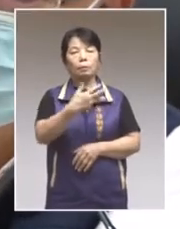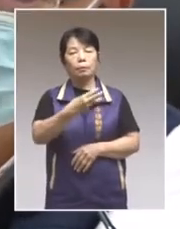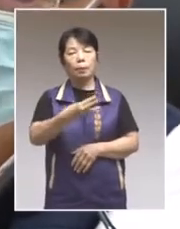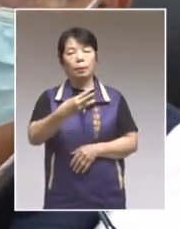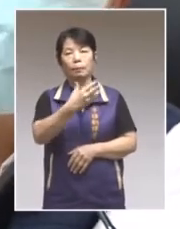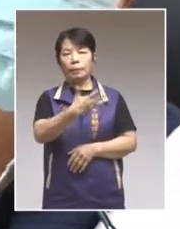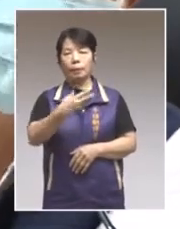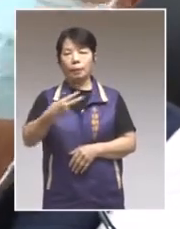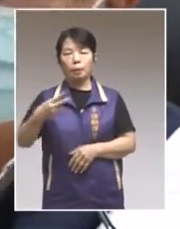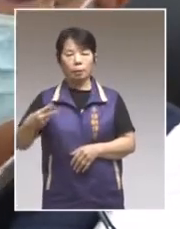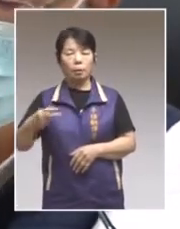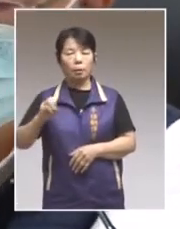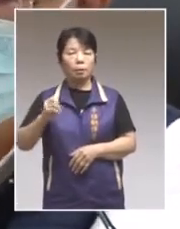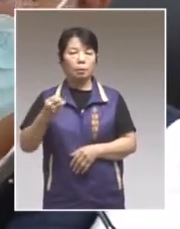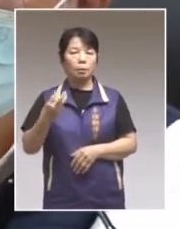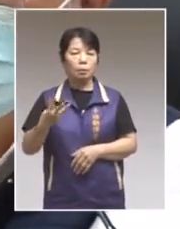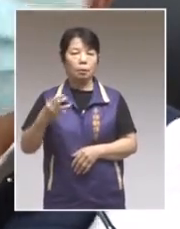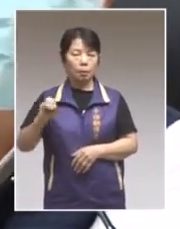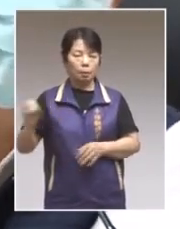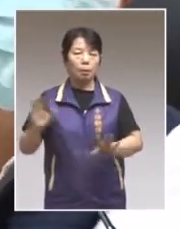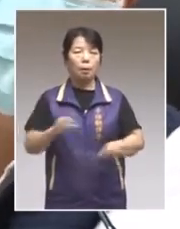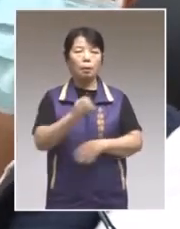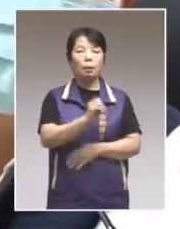07-822-0300，或是我们的医疗咨询专线